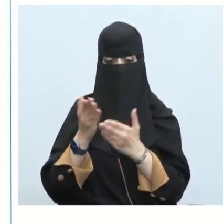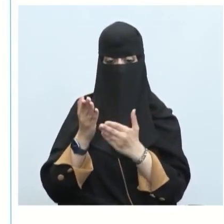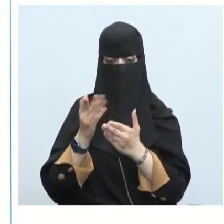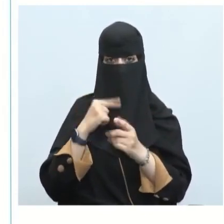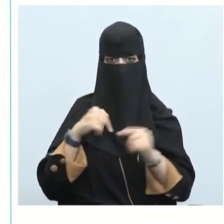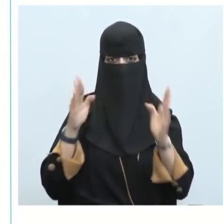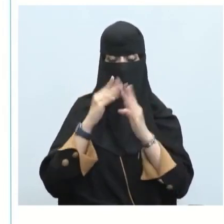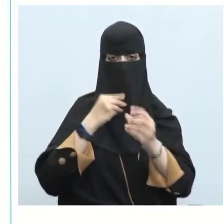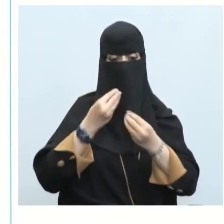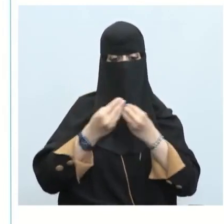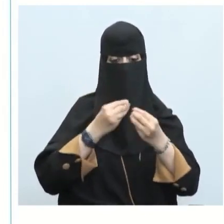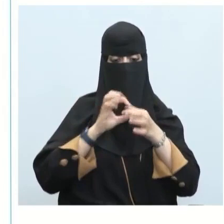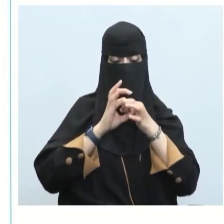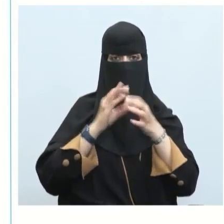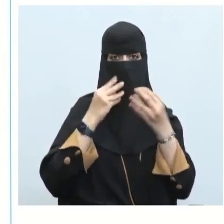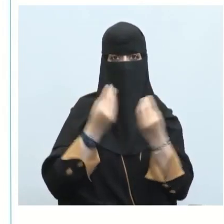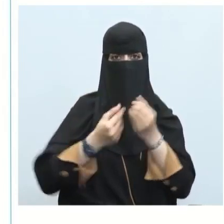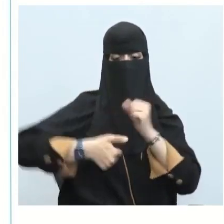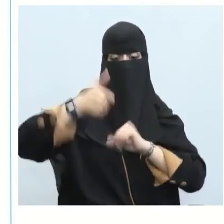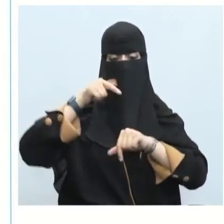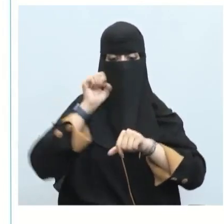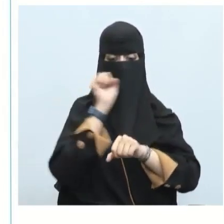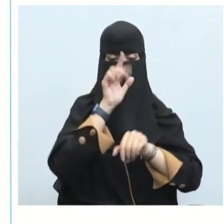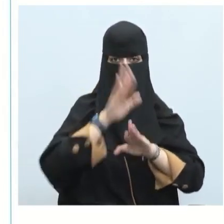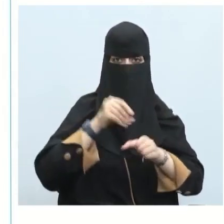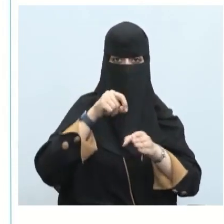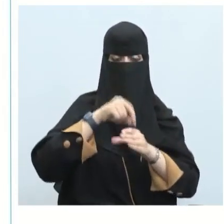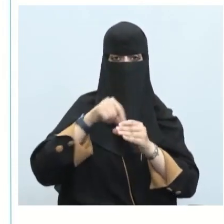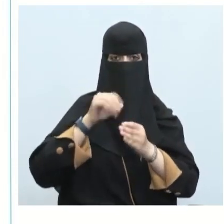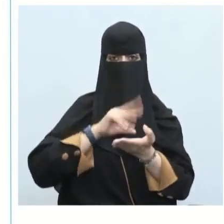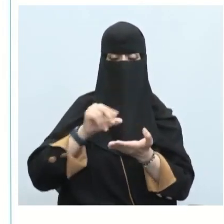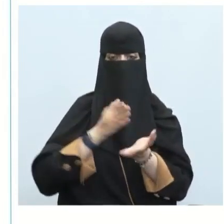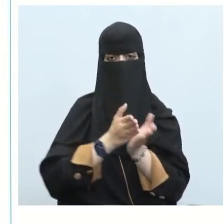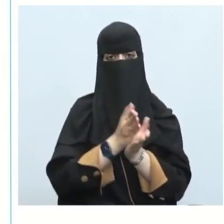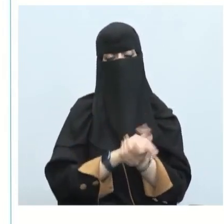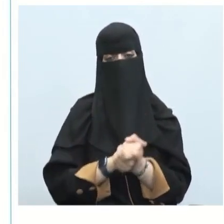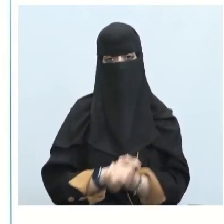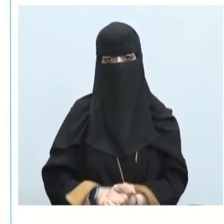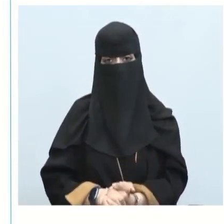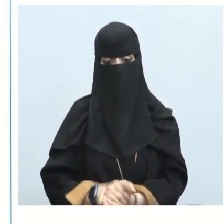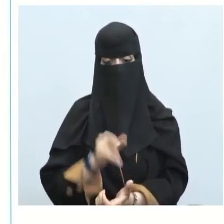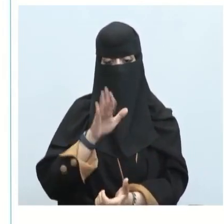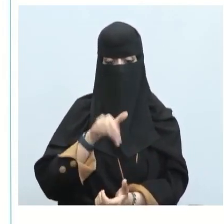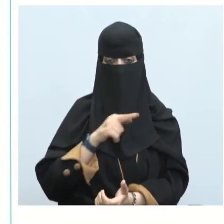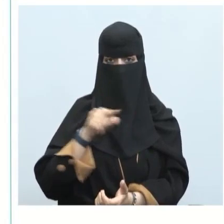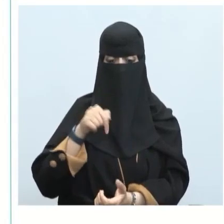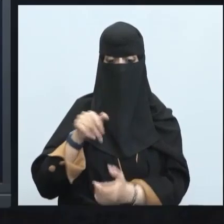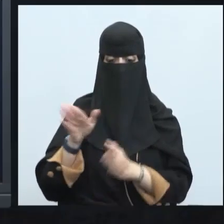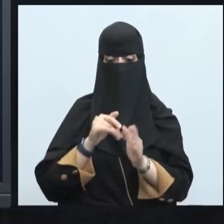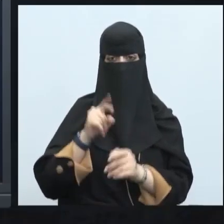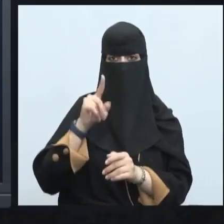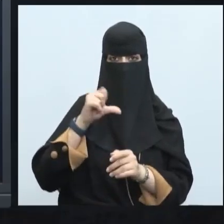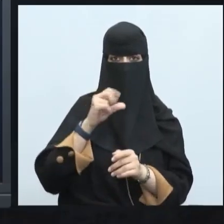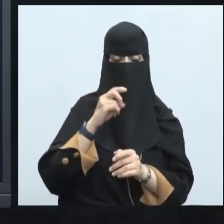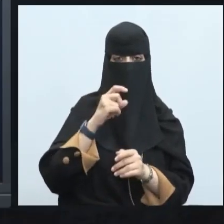لالتقاء والتفاعل مع افضل المتخصصين في نفس المجال اذا في البودكاست او